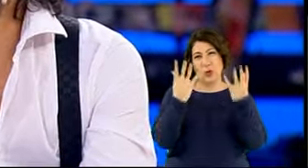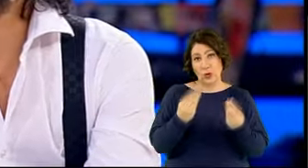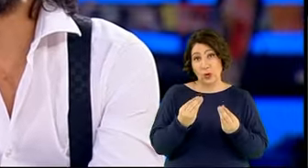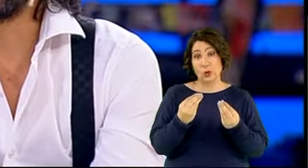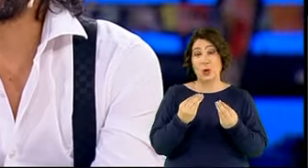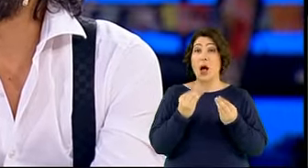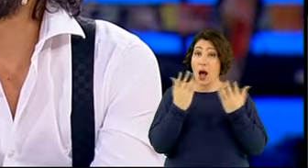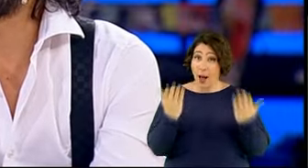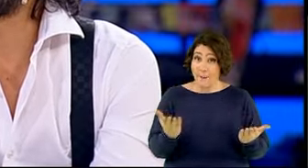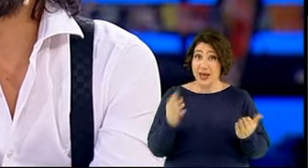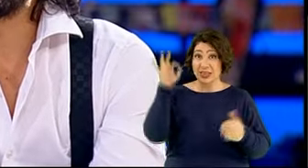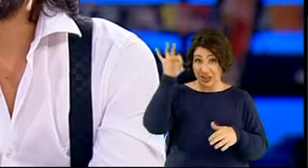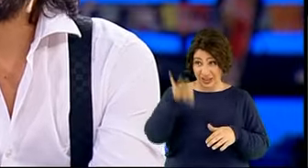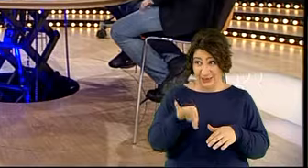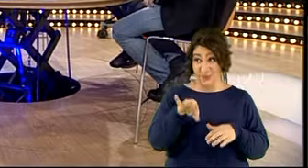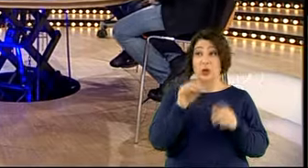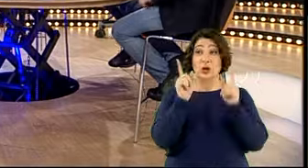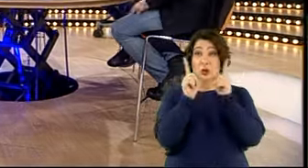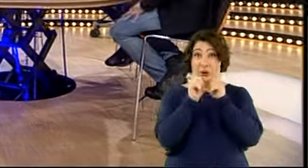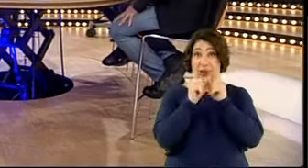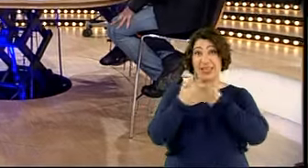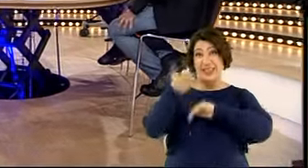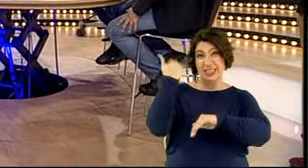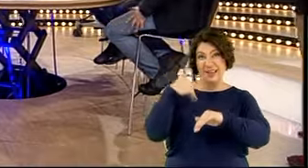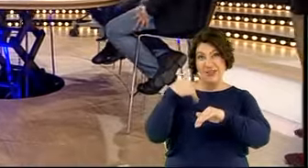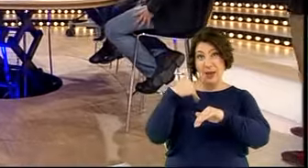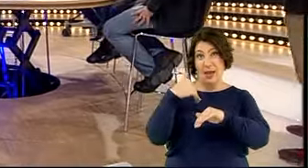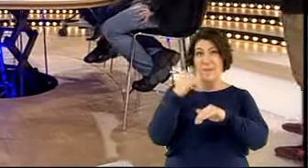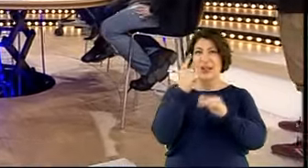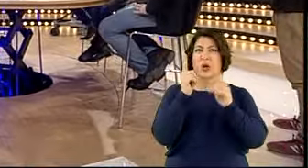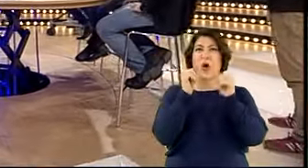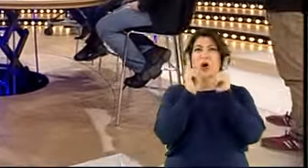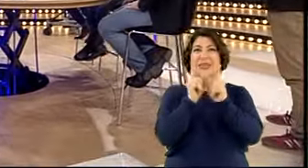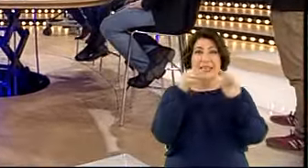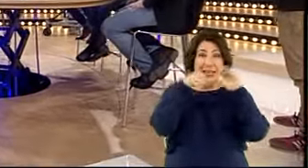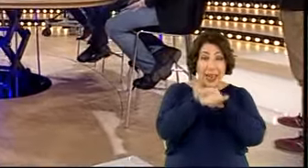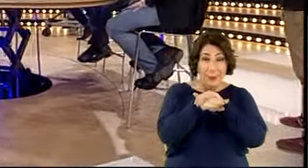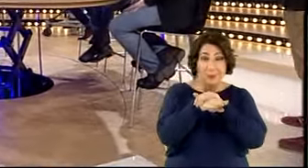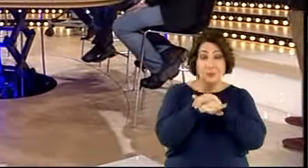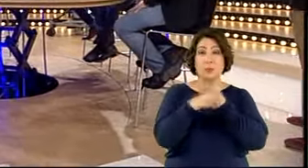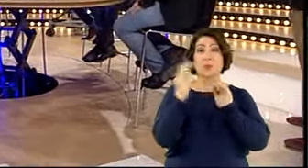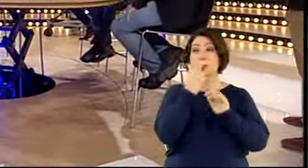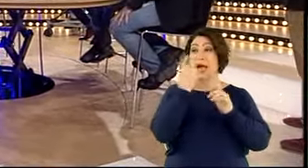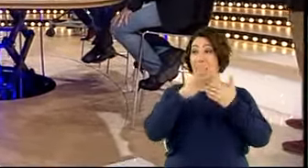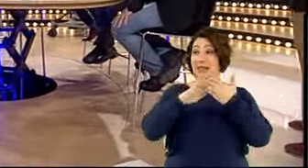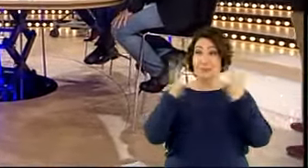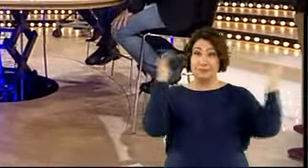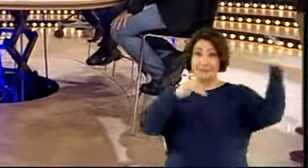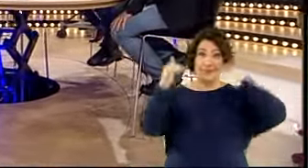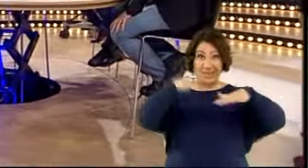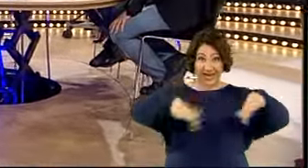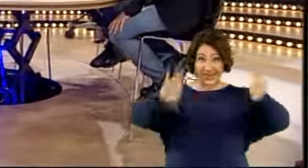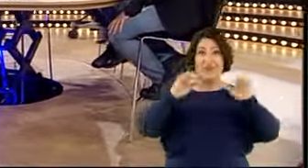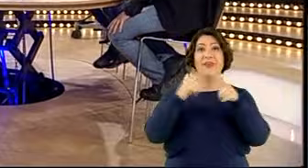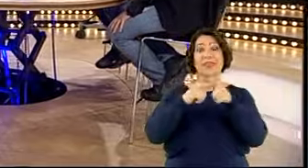geciktik. Ama şimdi küçük bir geçen haftadan küçücük bir özet koyalım ki müzisyen arkadaşlarımız gelsin ve